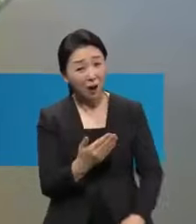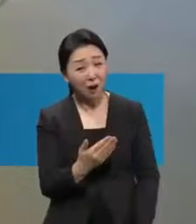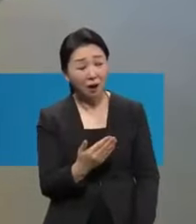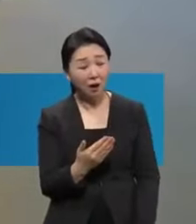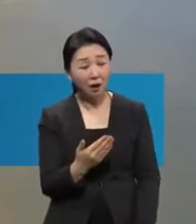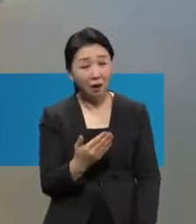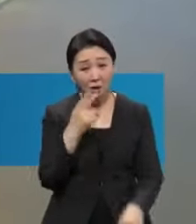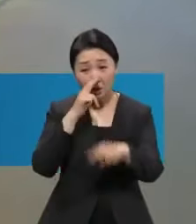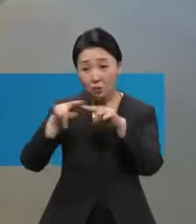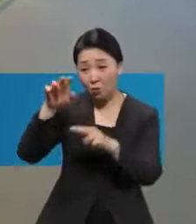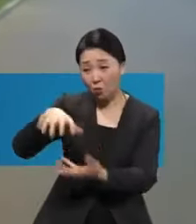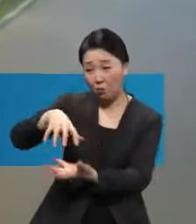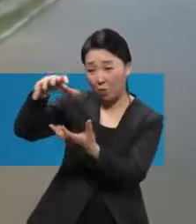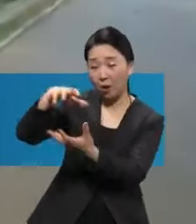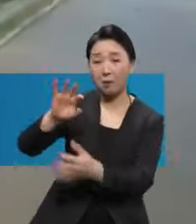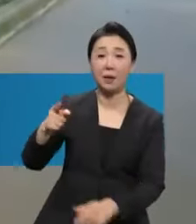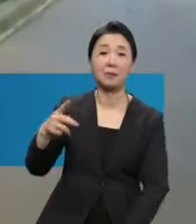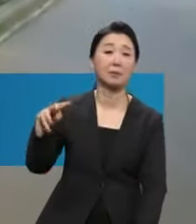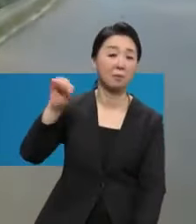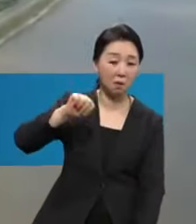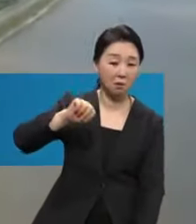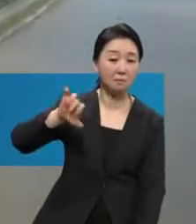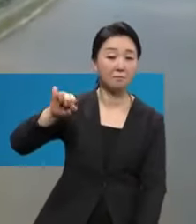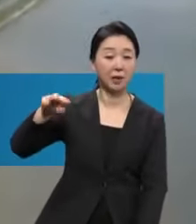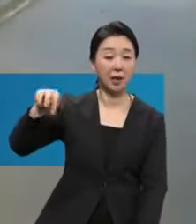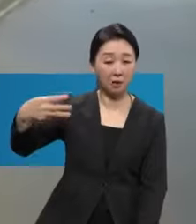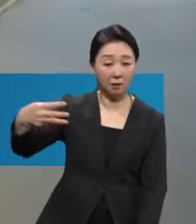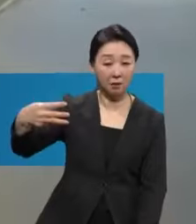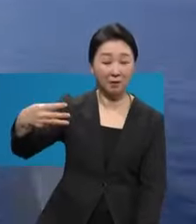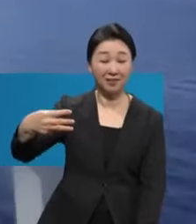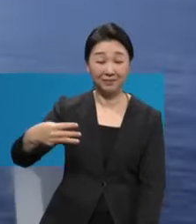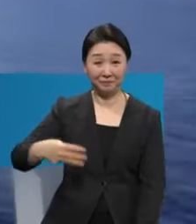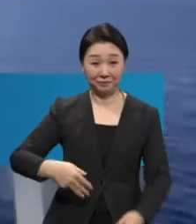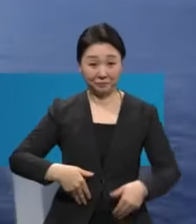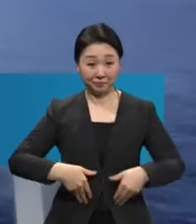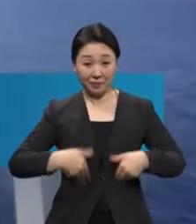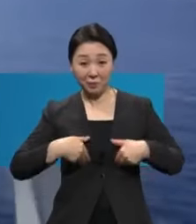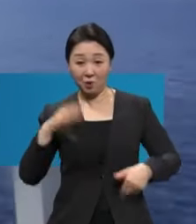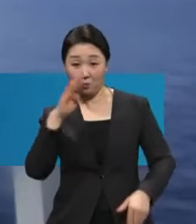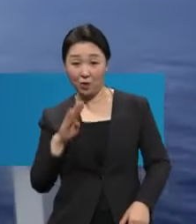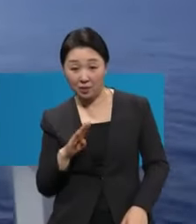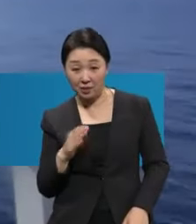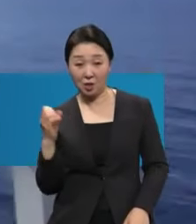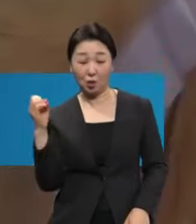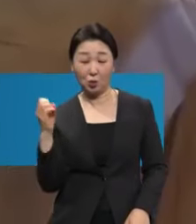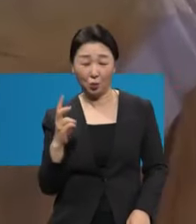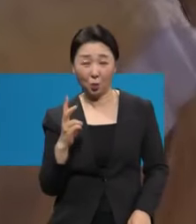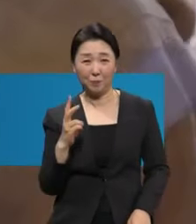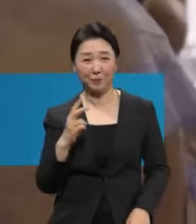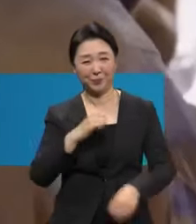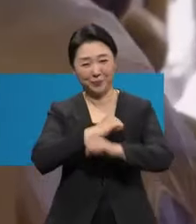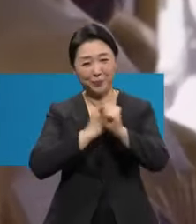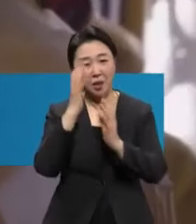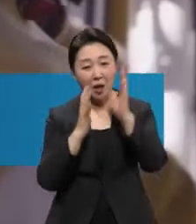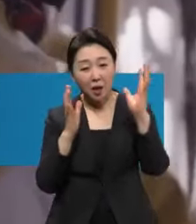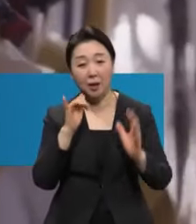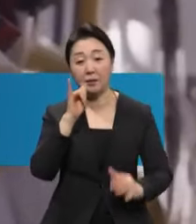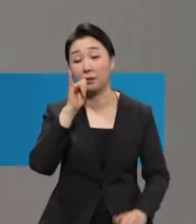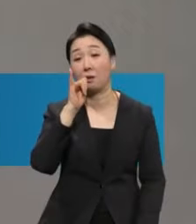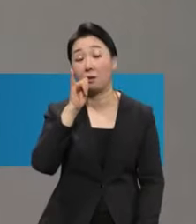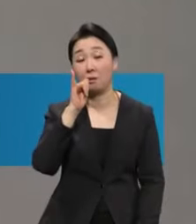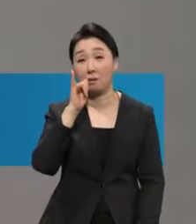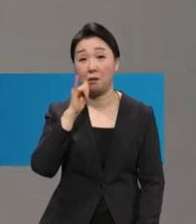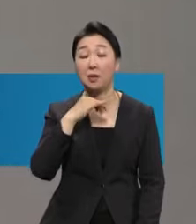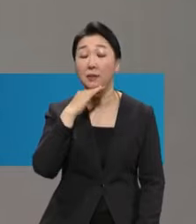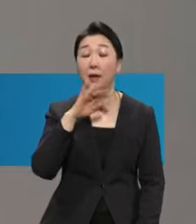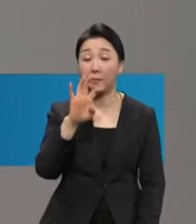매장량은 110억 배럴로 추정이 되는데 남쪽으로는 브라질과 접해 있고 거대한 열대 우림이 있는 나라입니다.